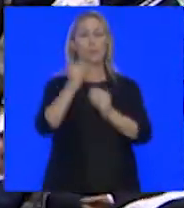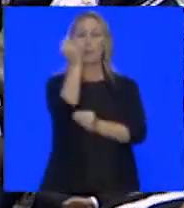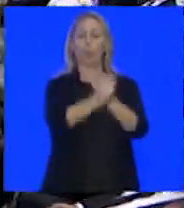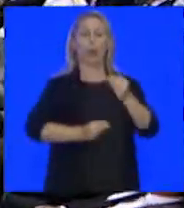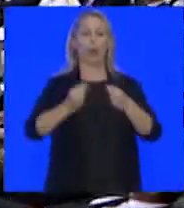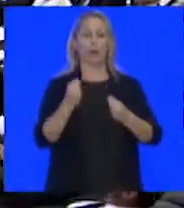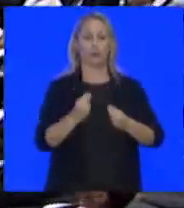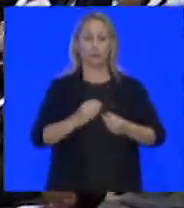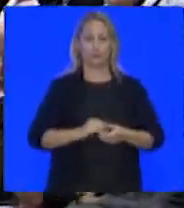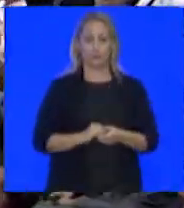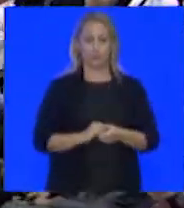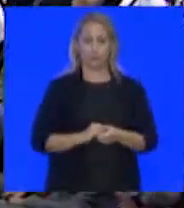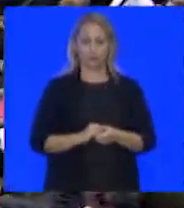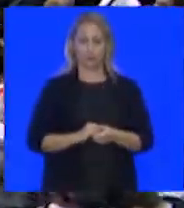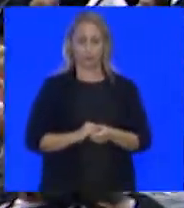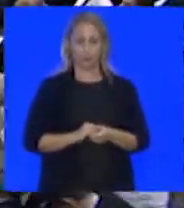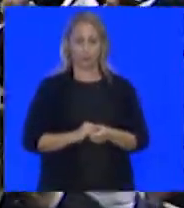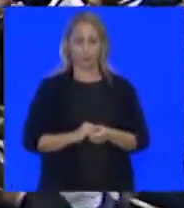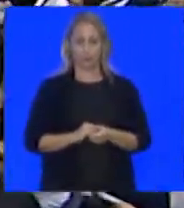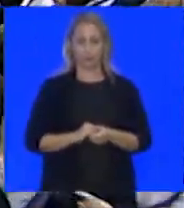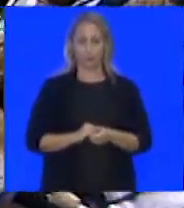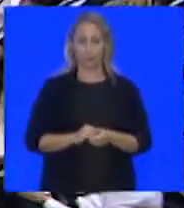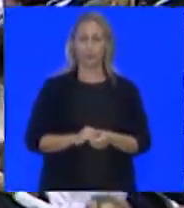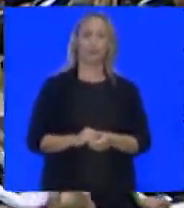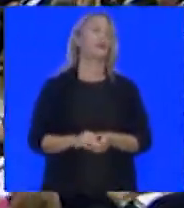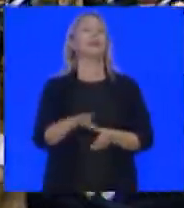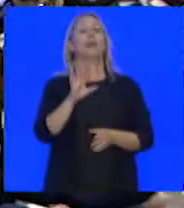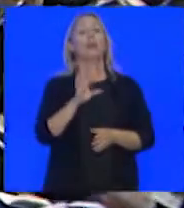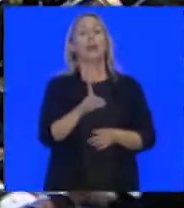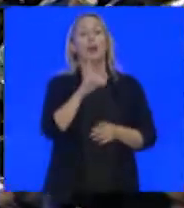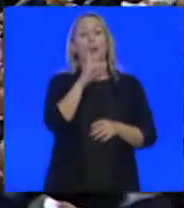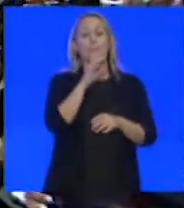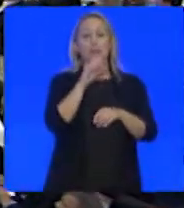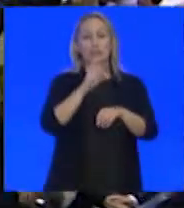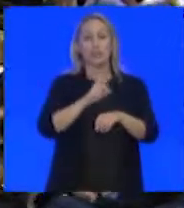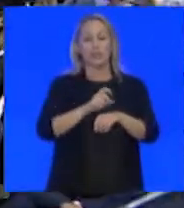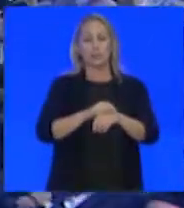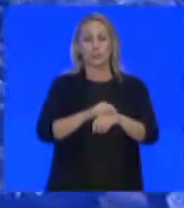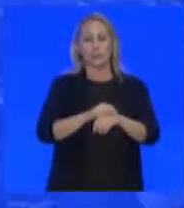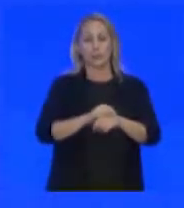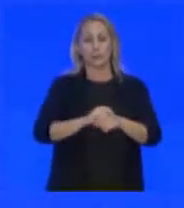Και έτσι καταρρύπτονται οι οπισθοδρομικές ιδεοληψίες με θάρρος, αλλά και με επιμονή στην αλήθεια των αριθμών.